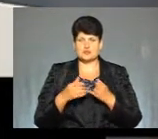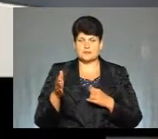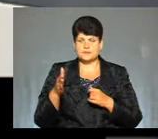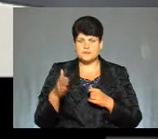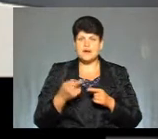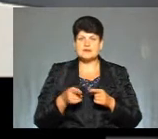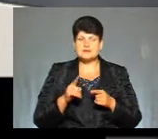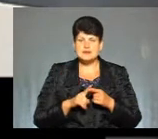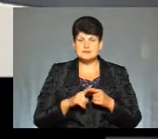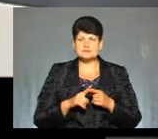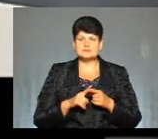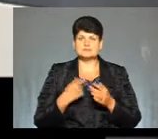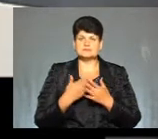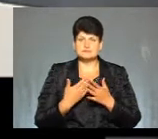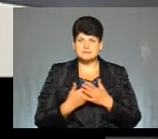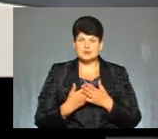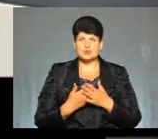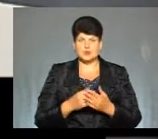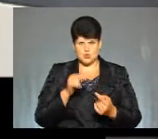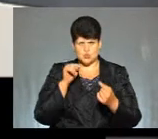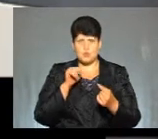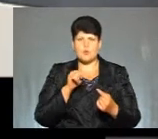це символ, символ супротиву,